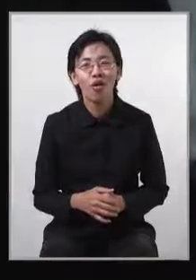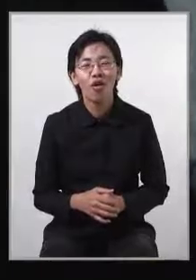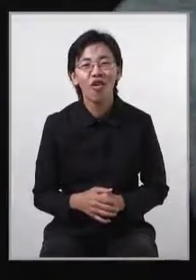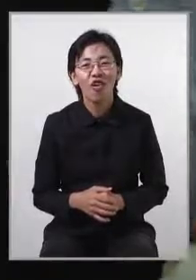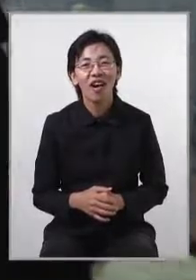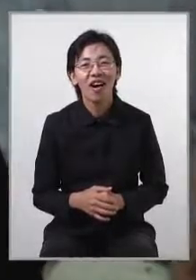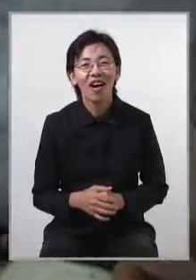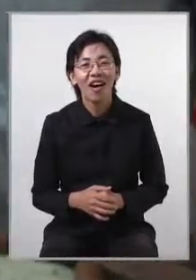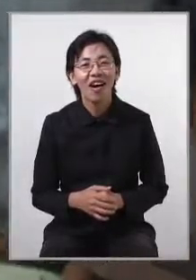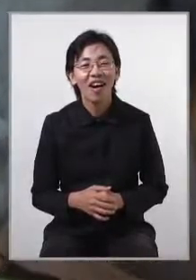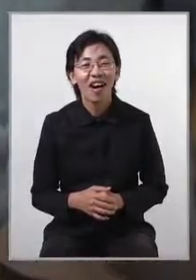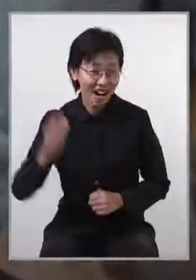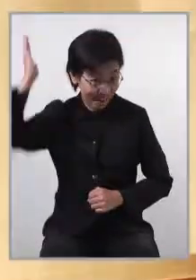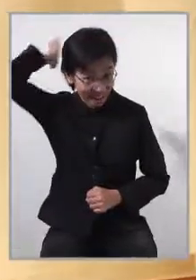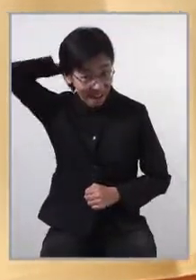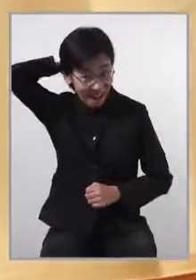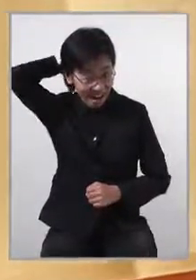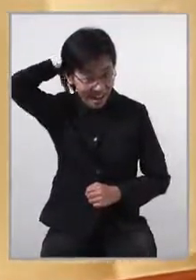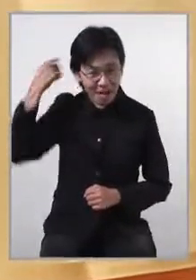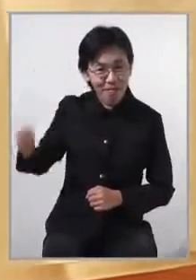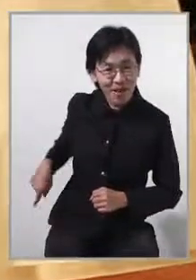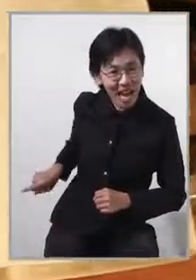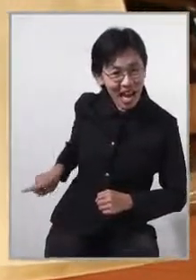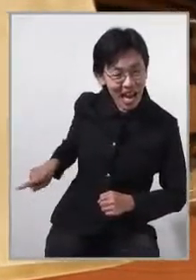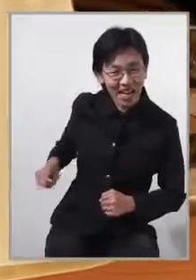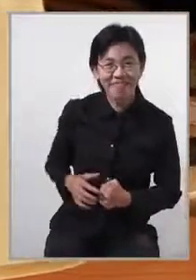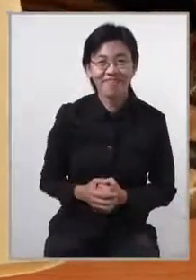มีหางครับ